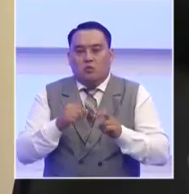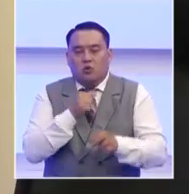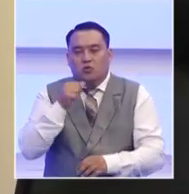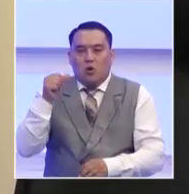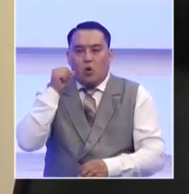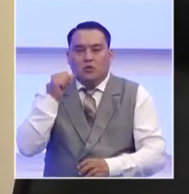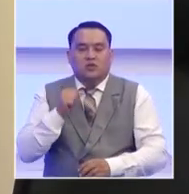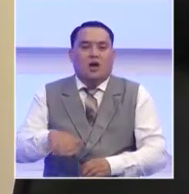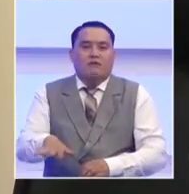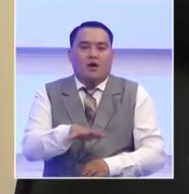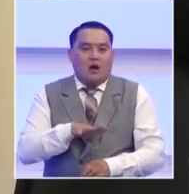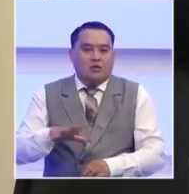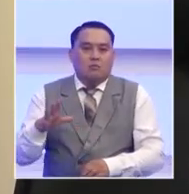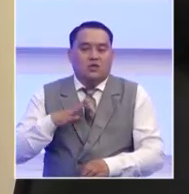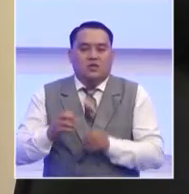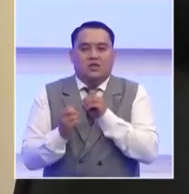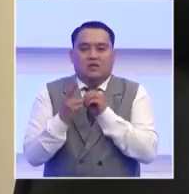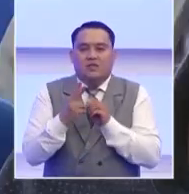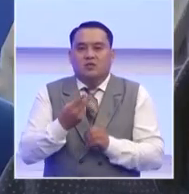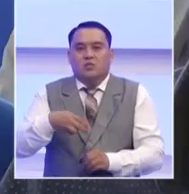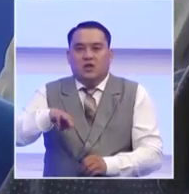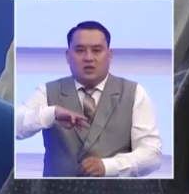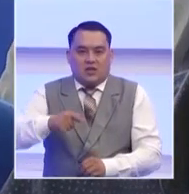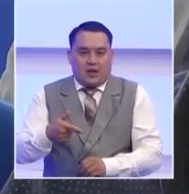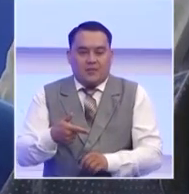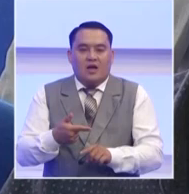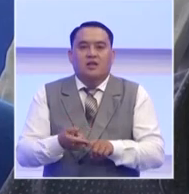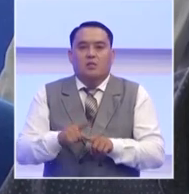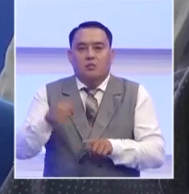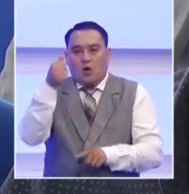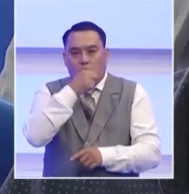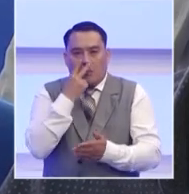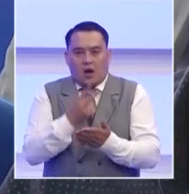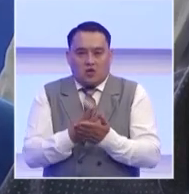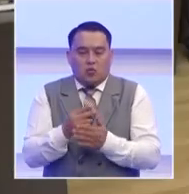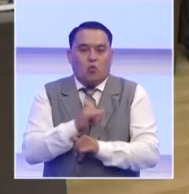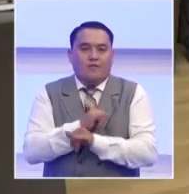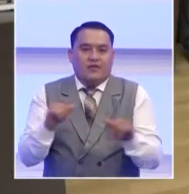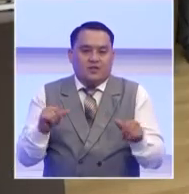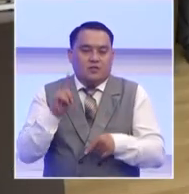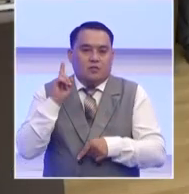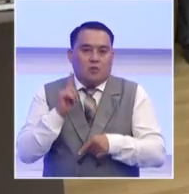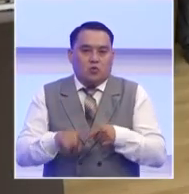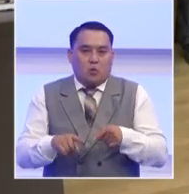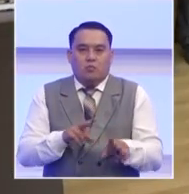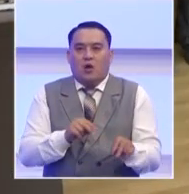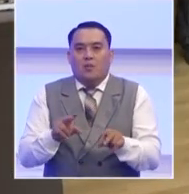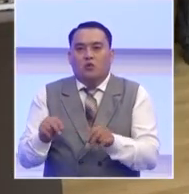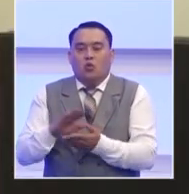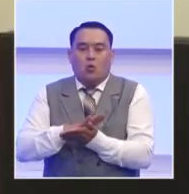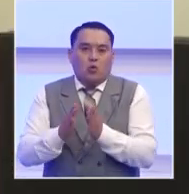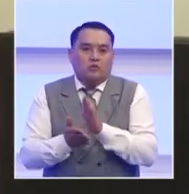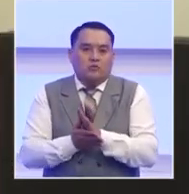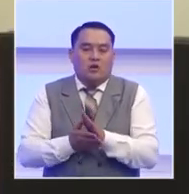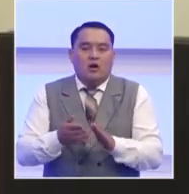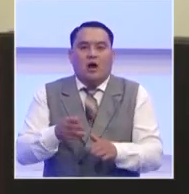год в индустриальной зоне Арна составил 12 миллиардов тенге. В текущем этот показатель вырастет в разы. При благоприятных условиях к концу